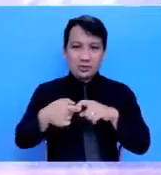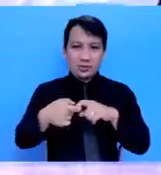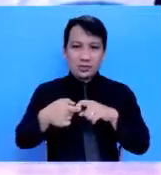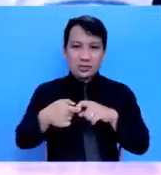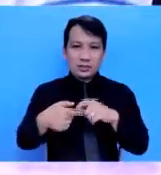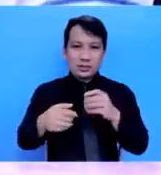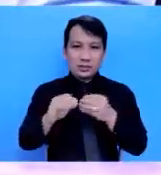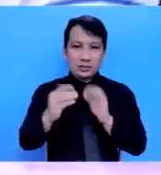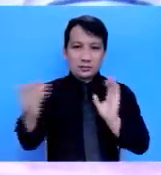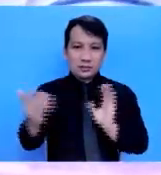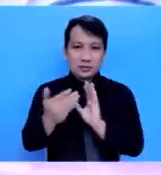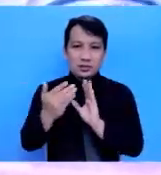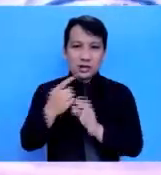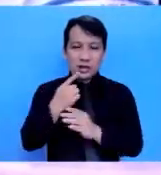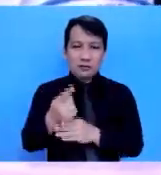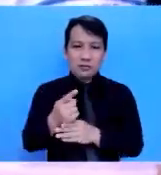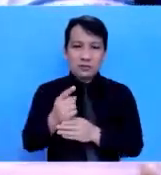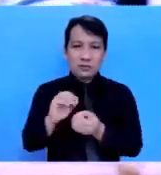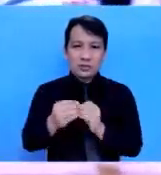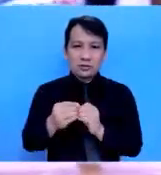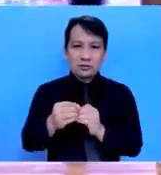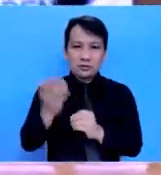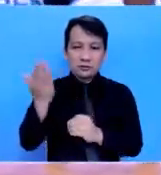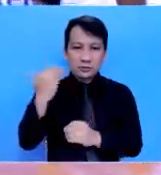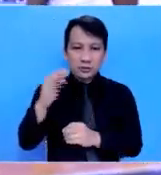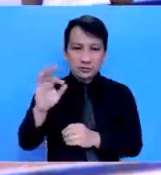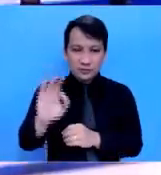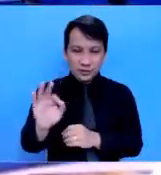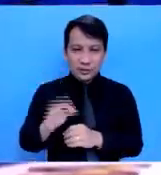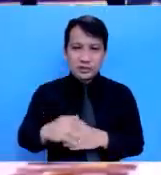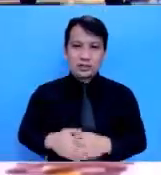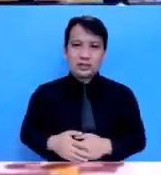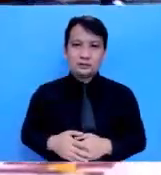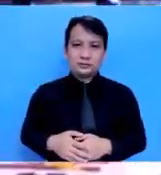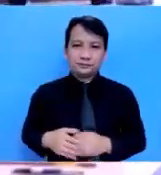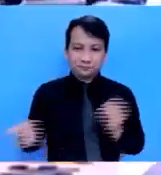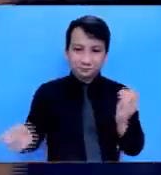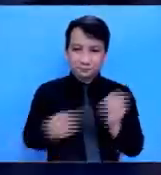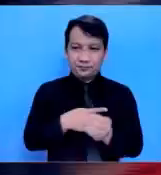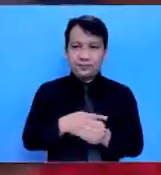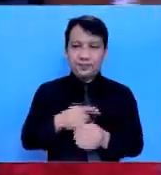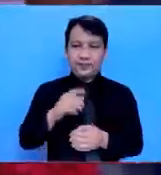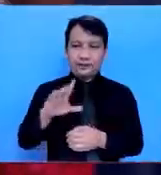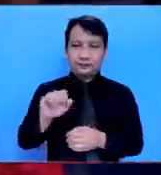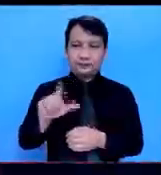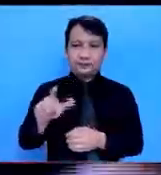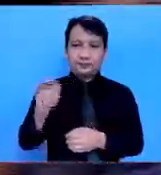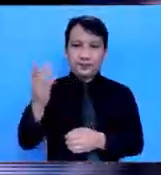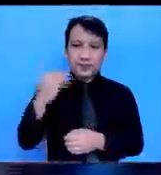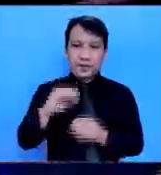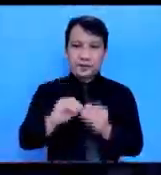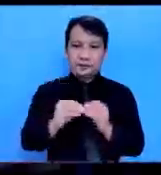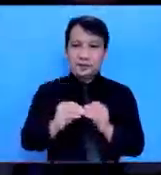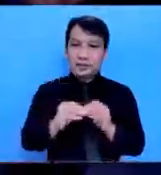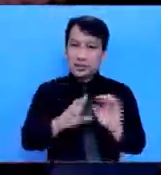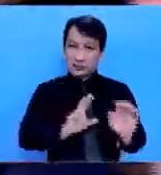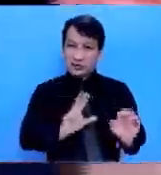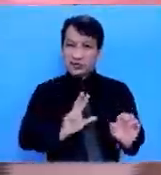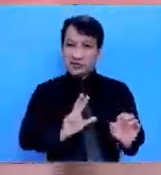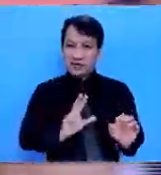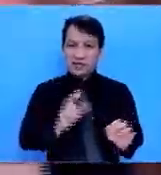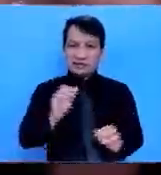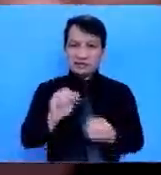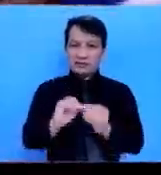ng Hotshots kontra Phoenix Fuel Masters sa Biyernes. Ejected sa Manila Clasico si The Beast nitong Linggo matapos ang